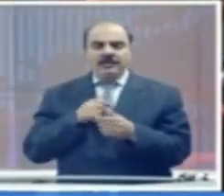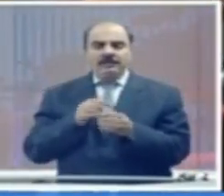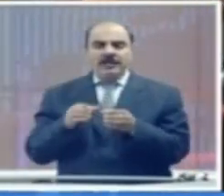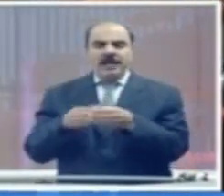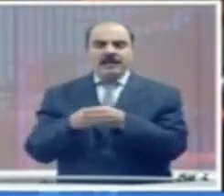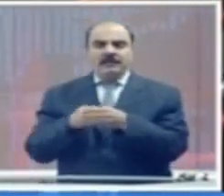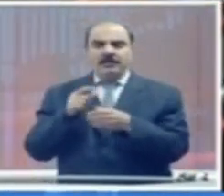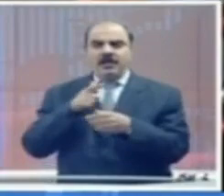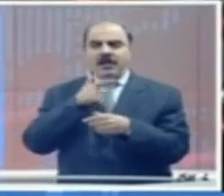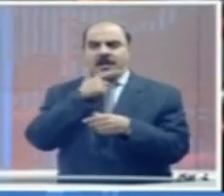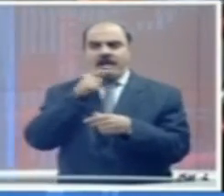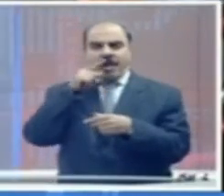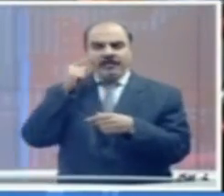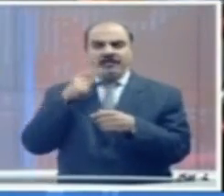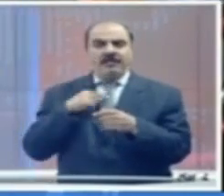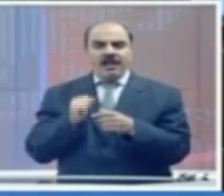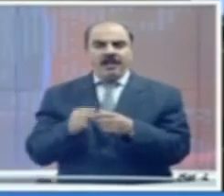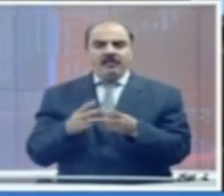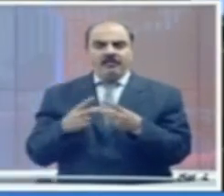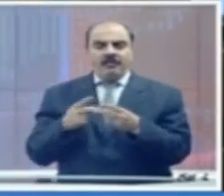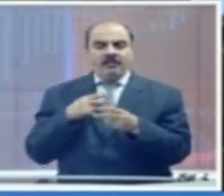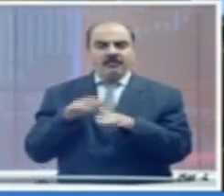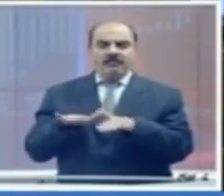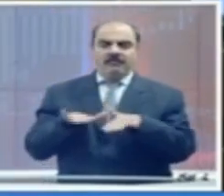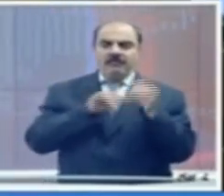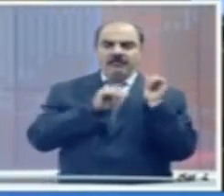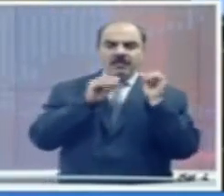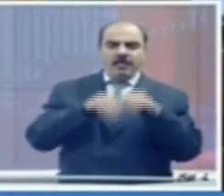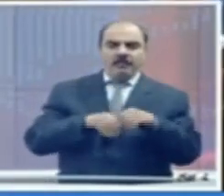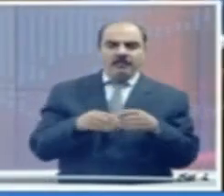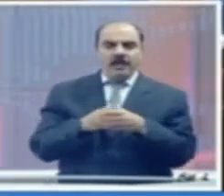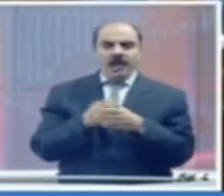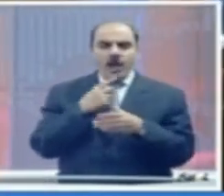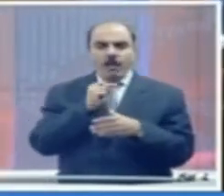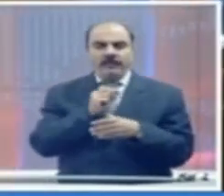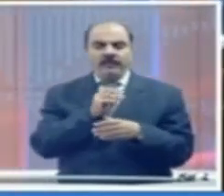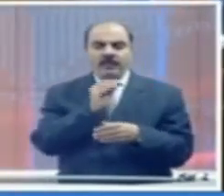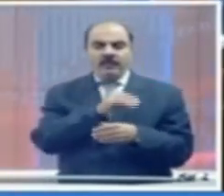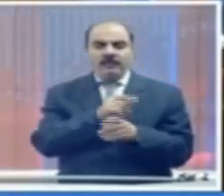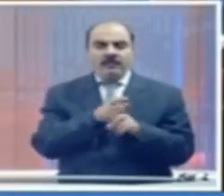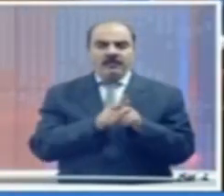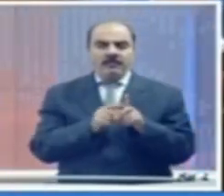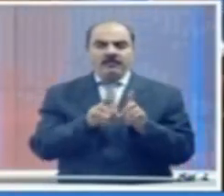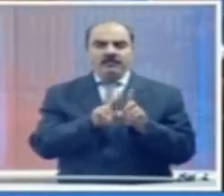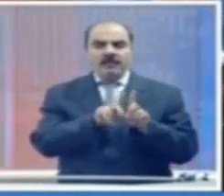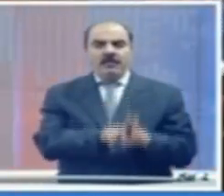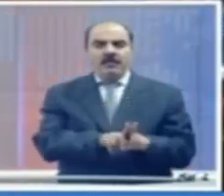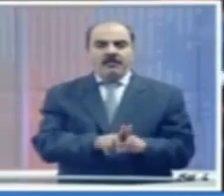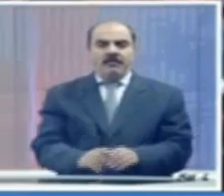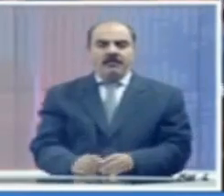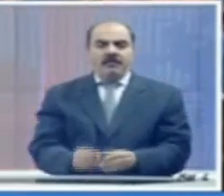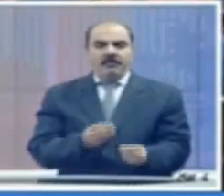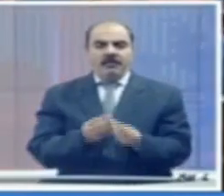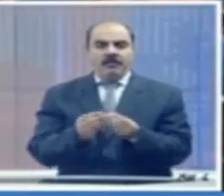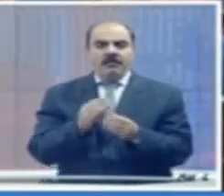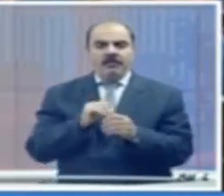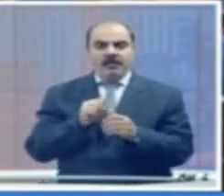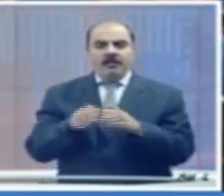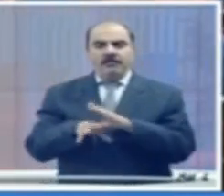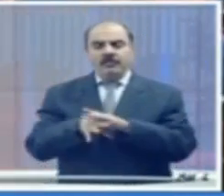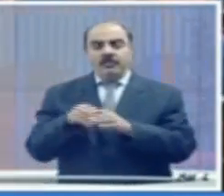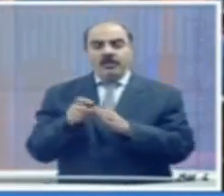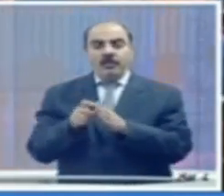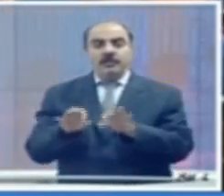نية حزبه أزرق أبيض مغادرة التحالف مع حزب الليكود برئاسة بنيامين نتنياهو. ويتطلب